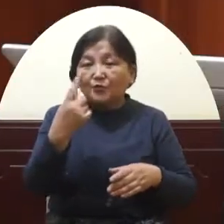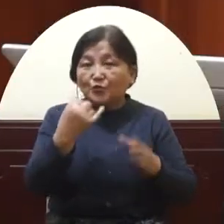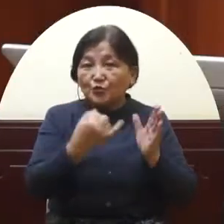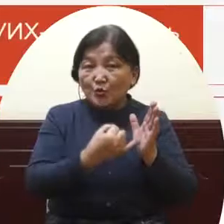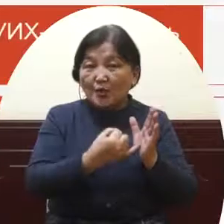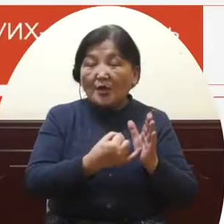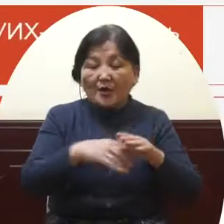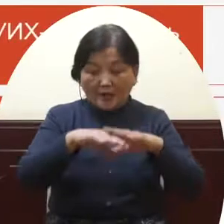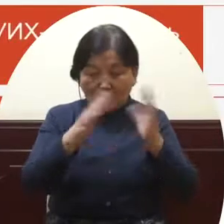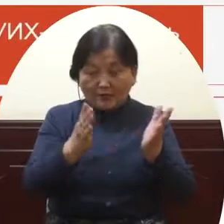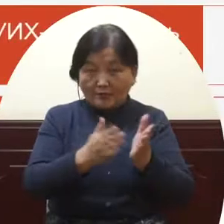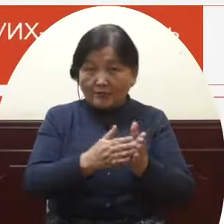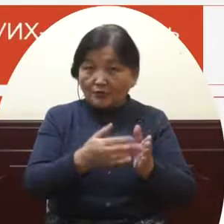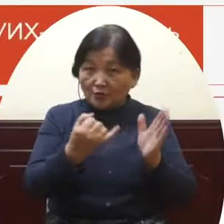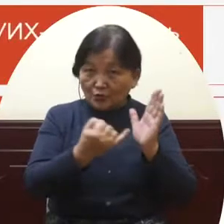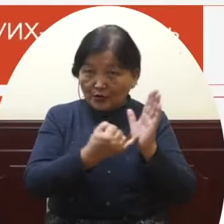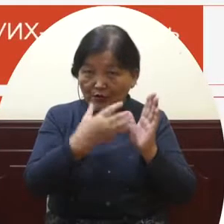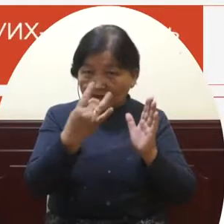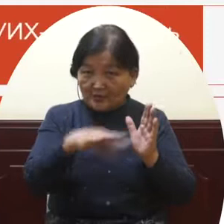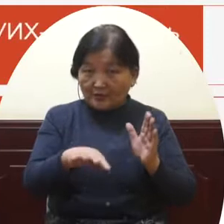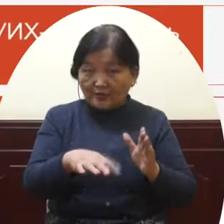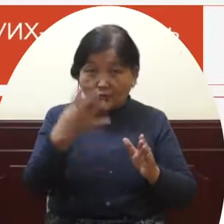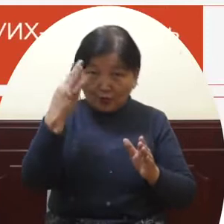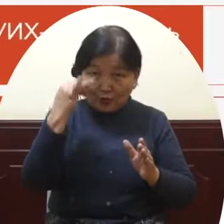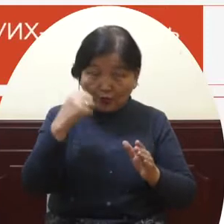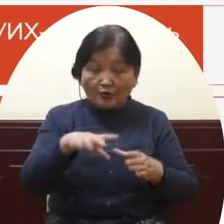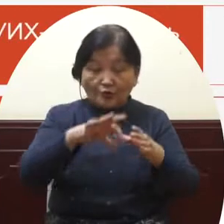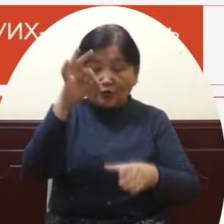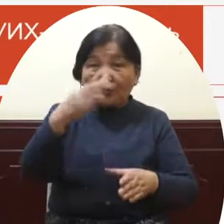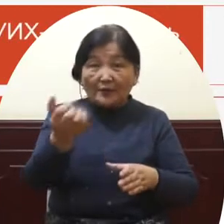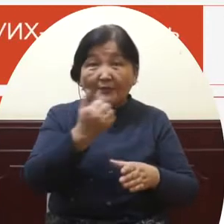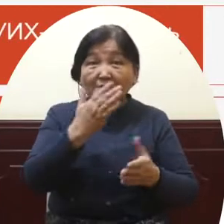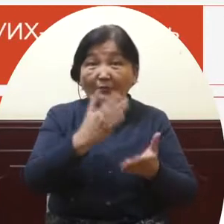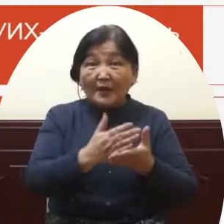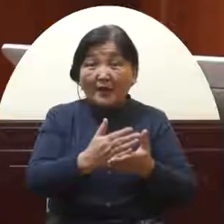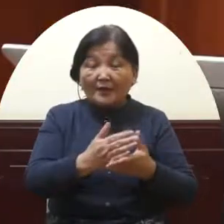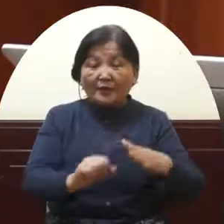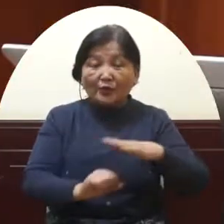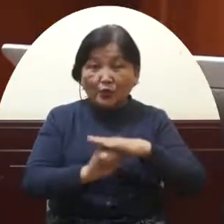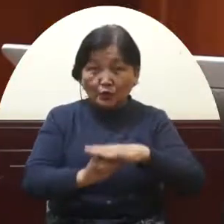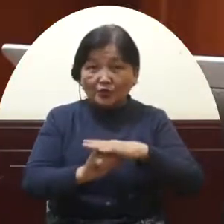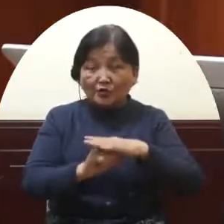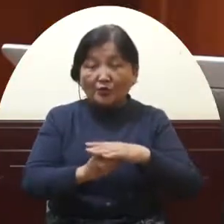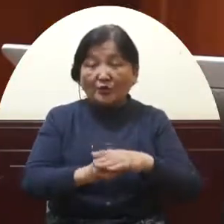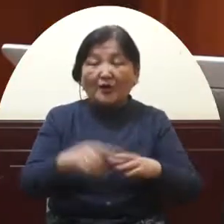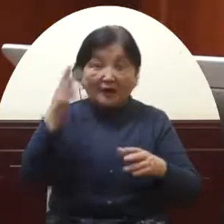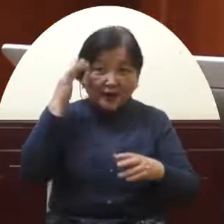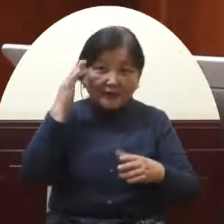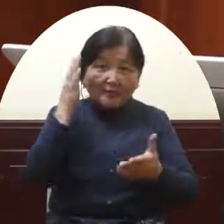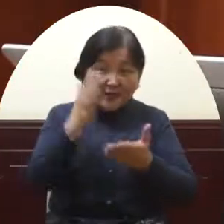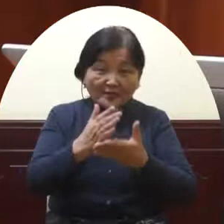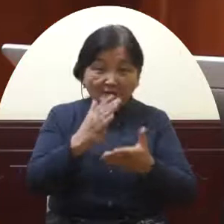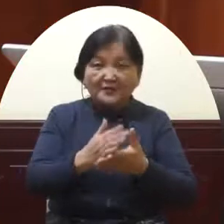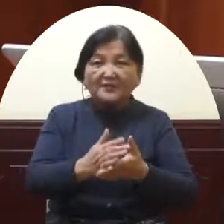2016 онд 5 сарын 5-ны өдөр улсын хурал сонгуулийн тогтолцоог өөрчилснөөр гадаад байгаа иргэдийн санал өгөх эрхийг